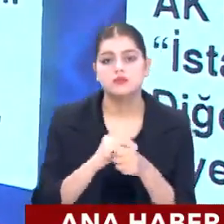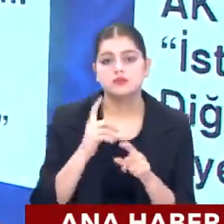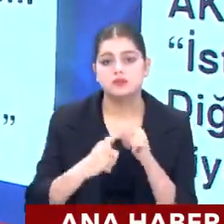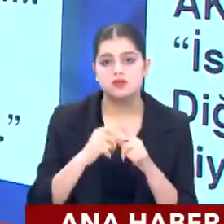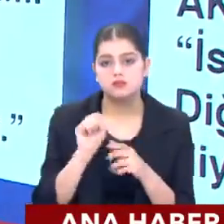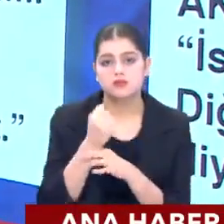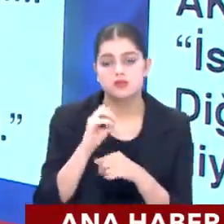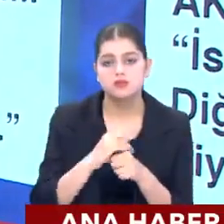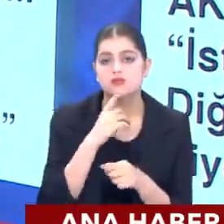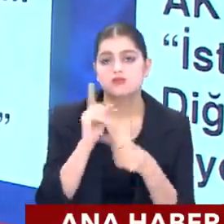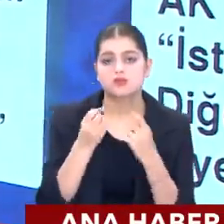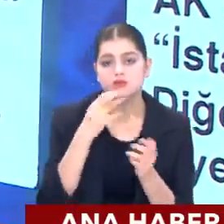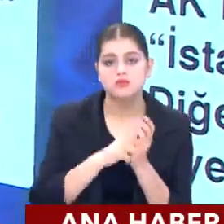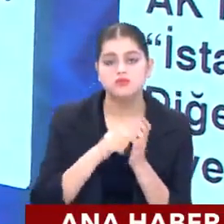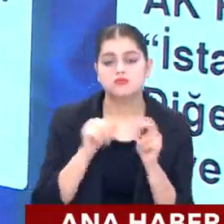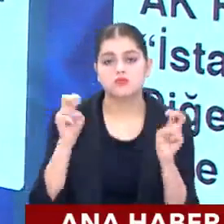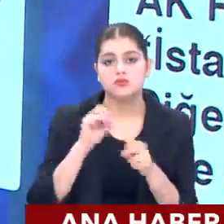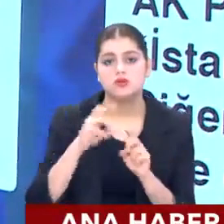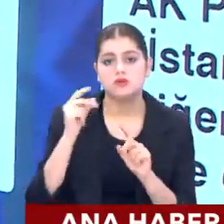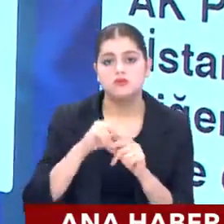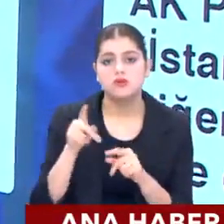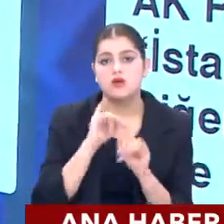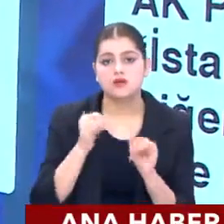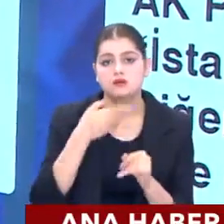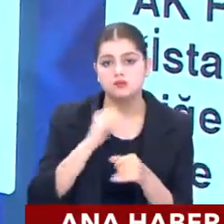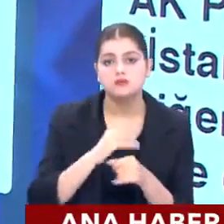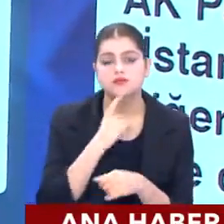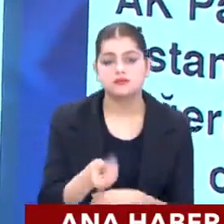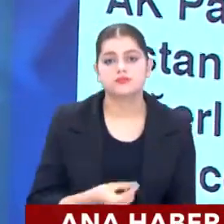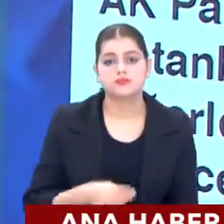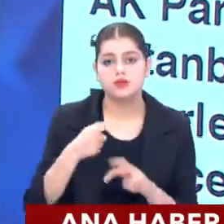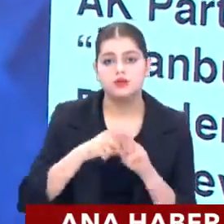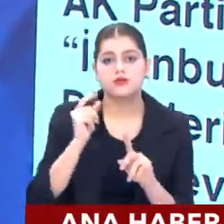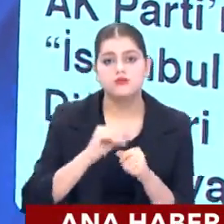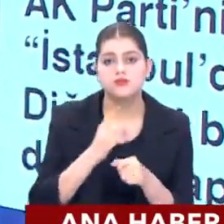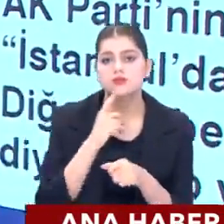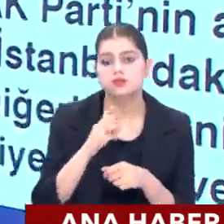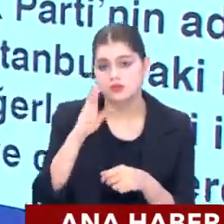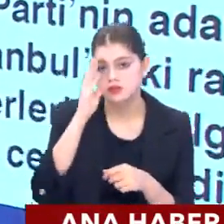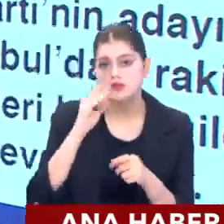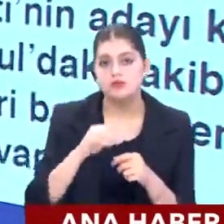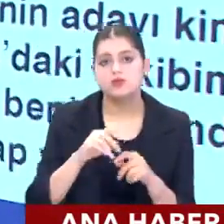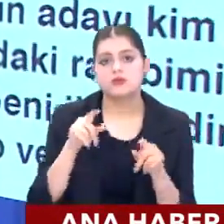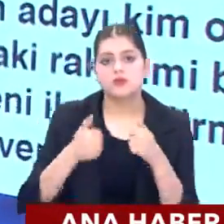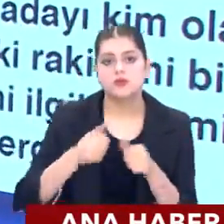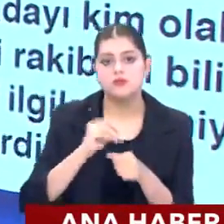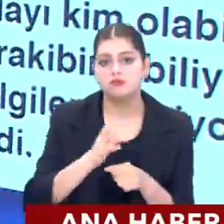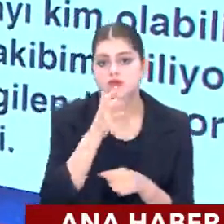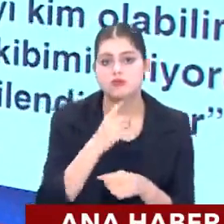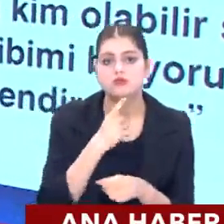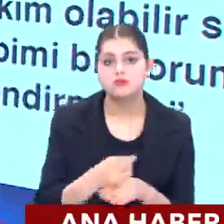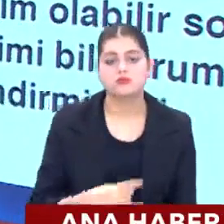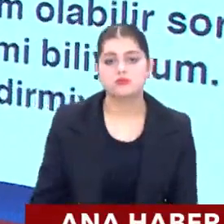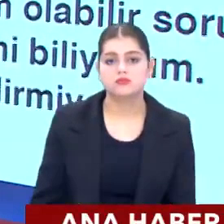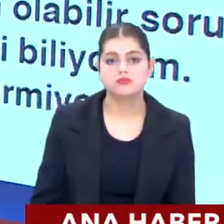siyaset bilimci de birçok gazeteci bu konuda İmamoğlu ile aynı fikirde Ekrem imamoğlu'nun İstanbul'daki rakibimi biliyorum Demesi